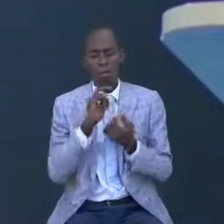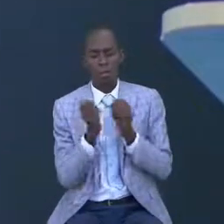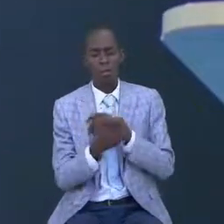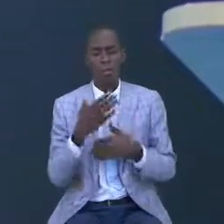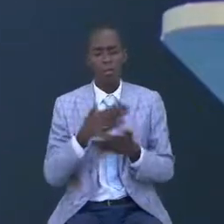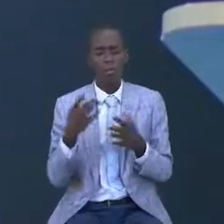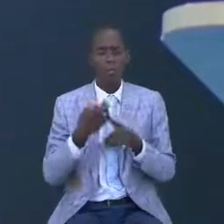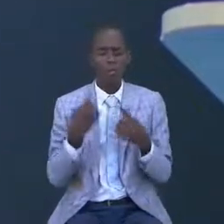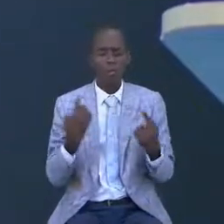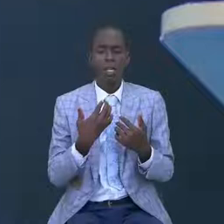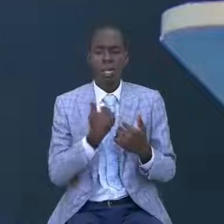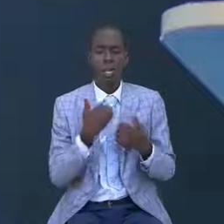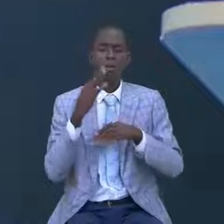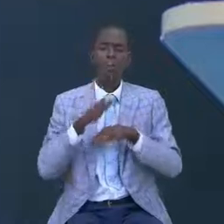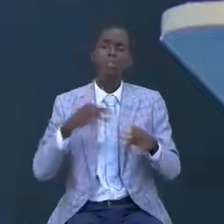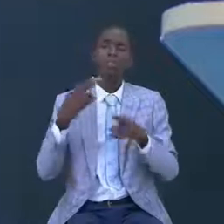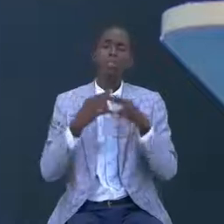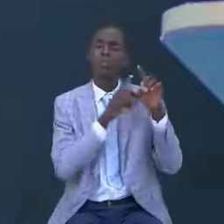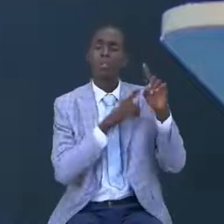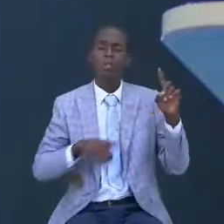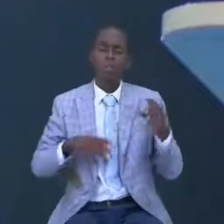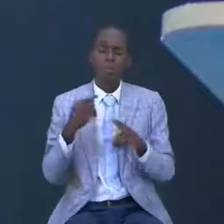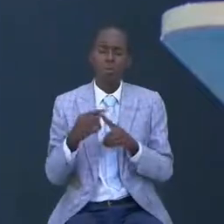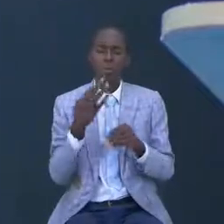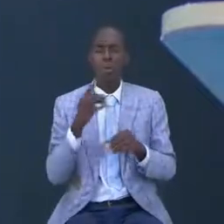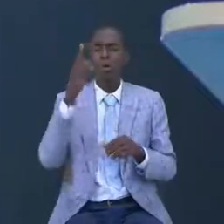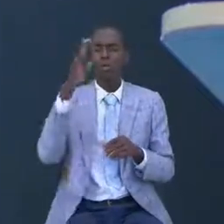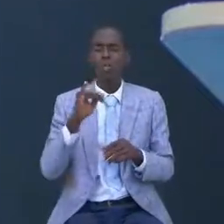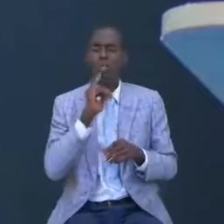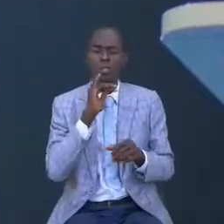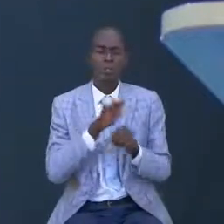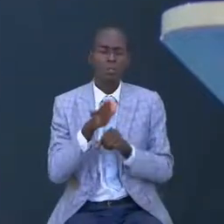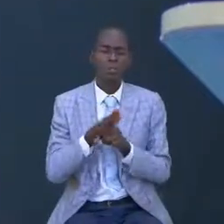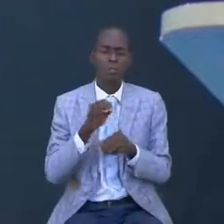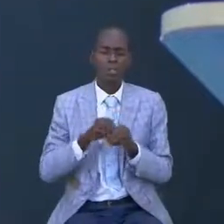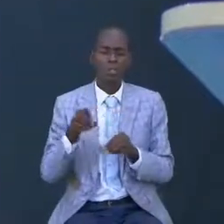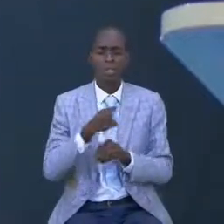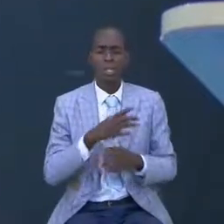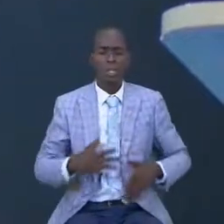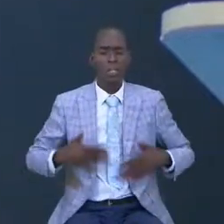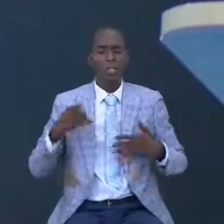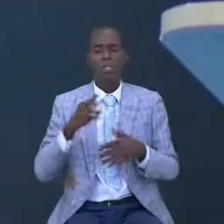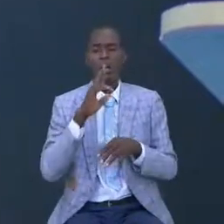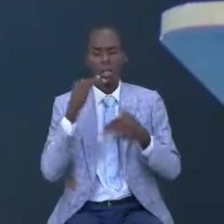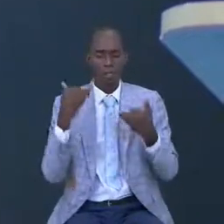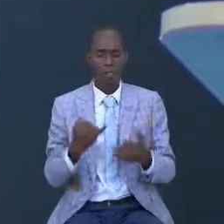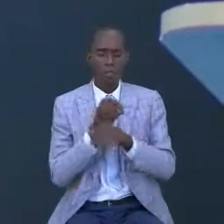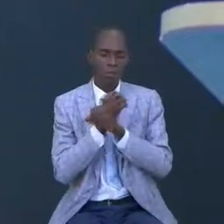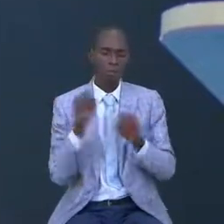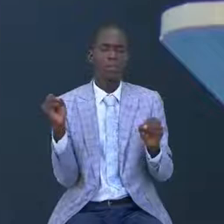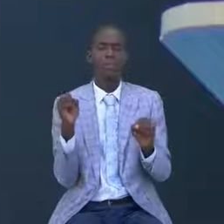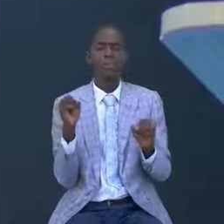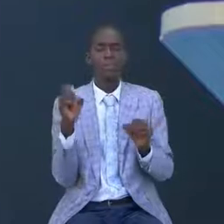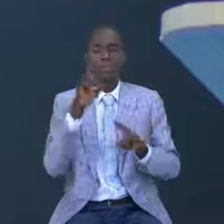témoignage selon la parole de Dieu, qu'ils se sont détournés du péché, ils ont invoqué le nom du Seigneur, et la parole de Dieu s'accomplit dans leur